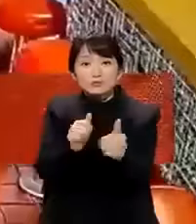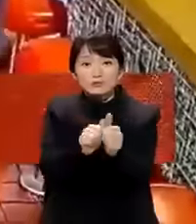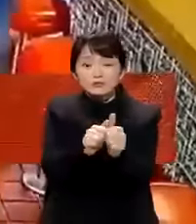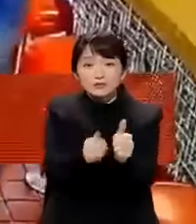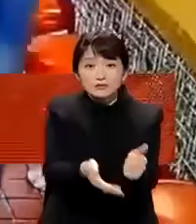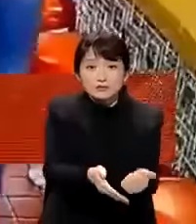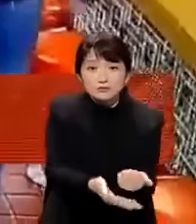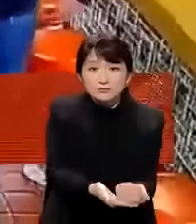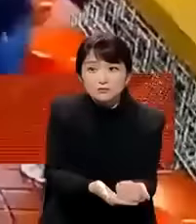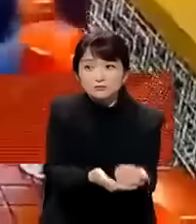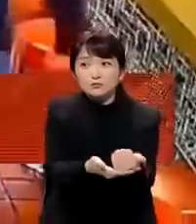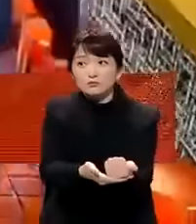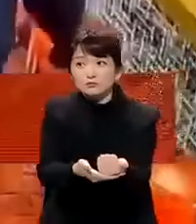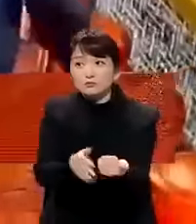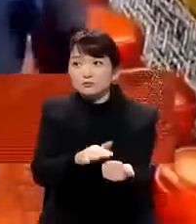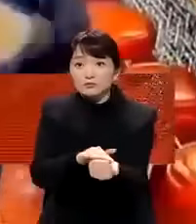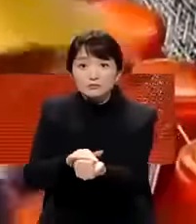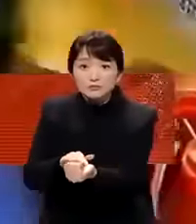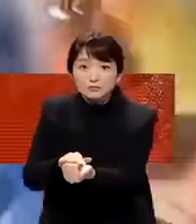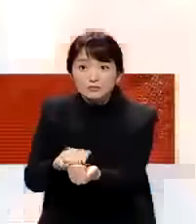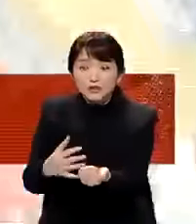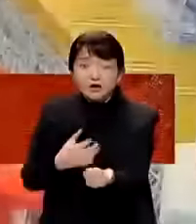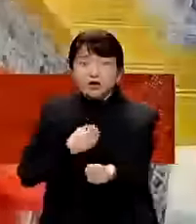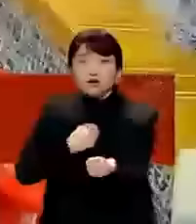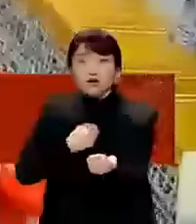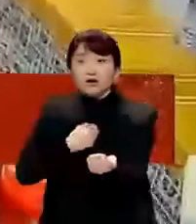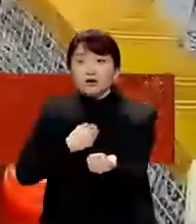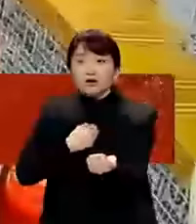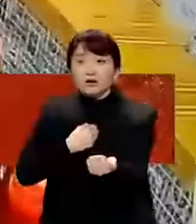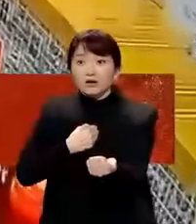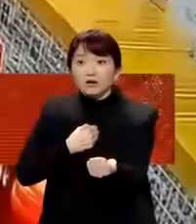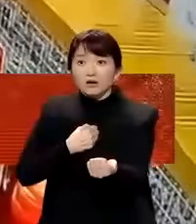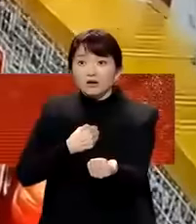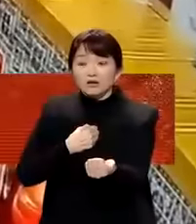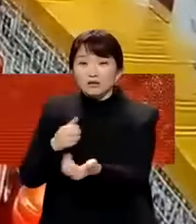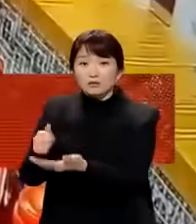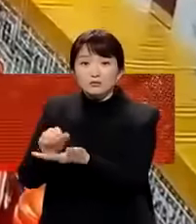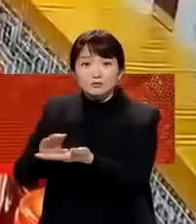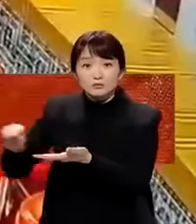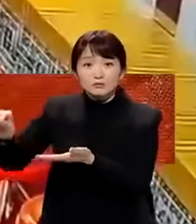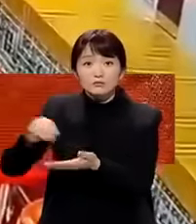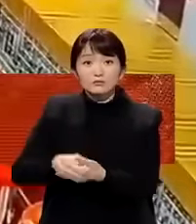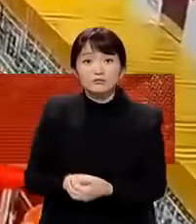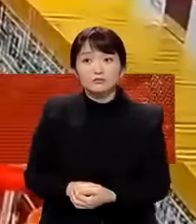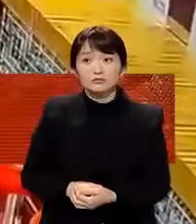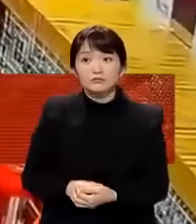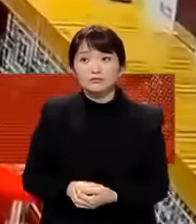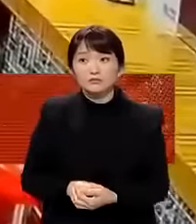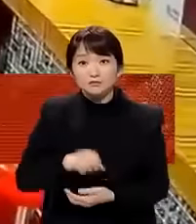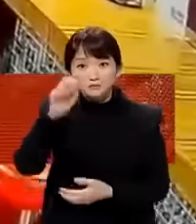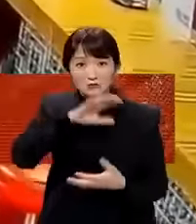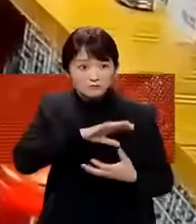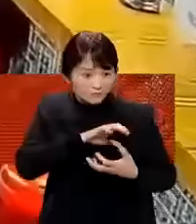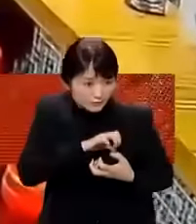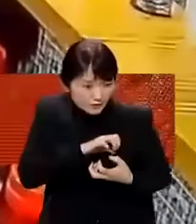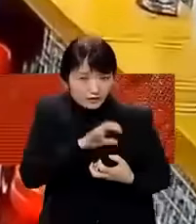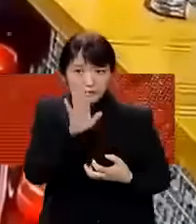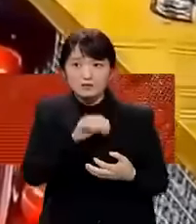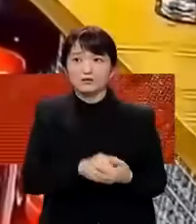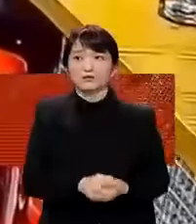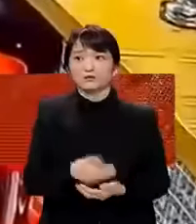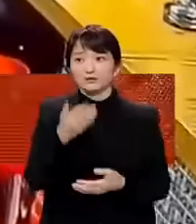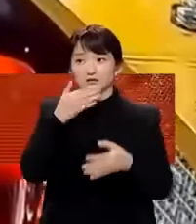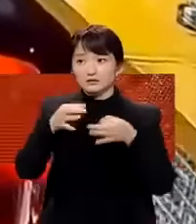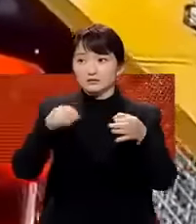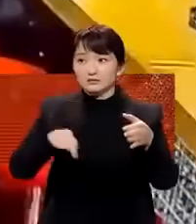봅니다 그리고이 갑작스러운 소동에 놀란 다른 손님들이 식당을 빠져나갑니다 무슨 갑자기 심정지가 왔나요 아닙니다 평화로